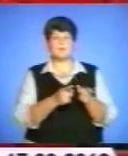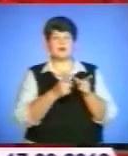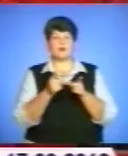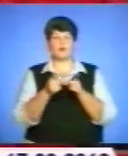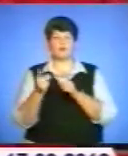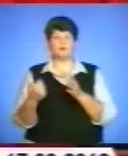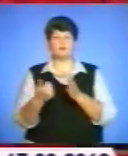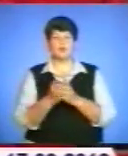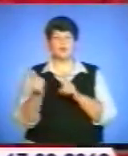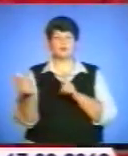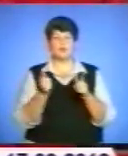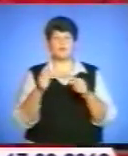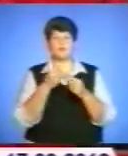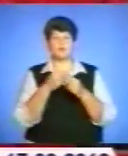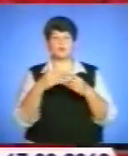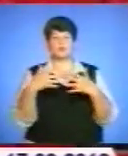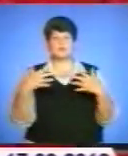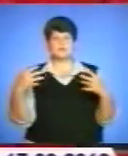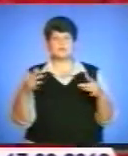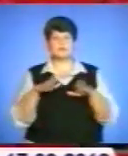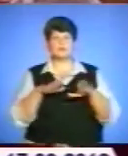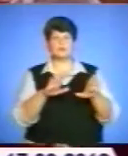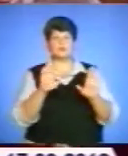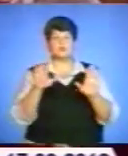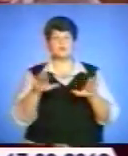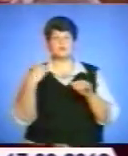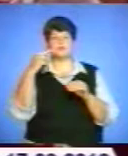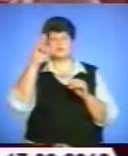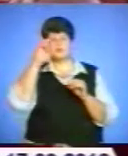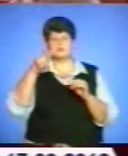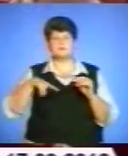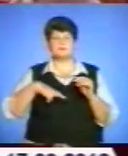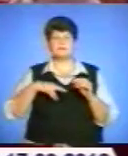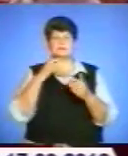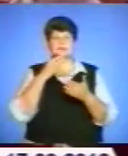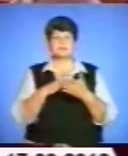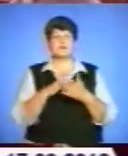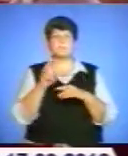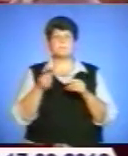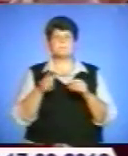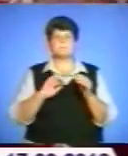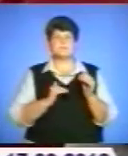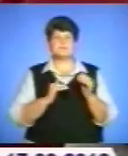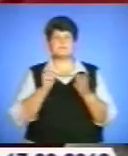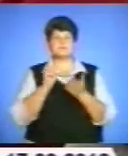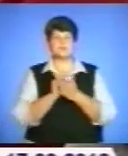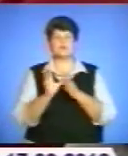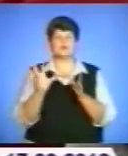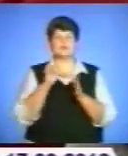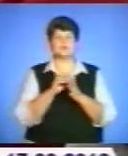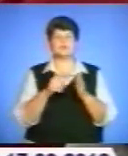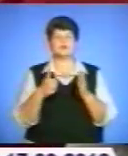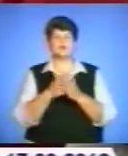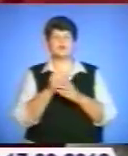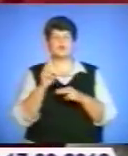продукції. Заступник голови облдержадміністрації зазначив, що бізнес повинен долучитися до розбудови соціальної сфери. Влада, у